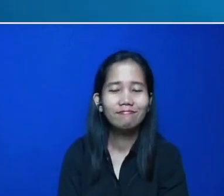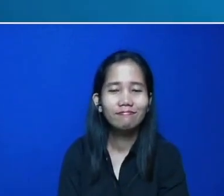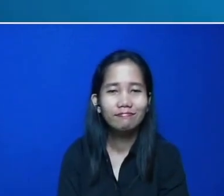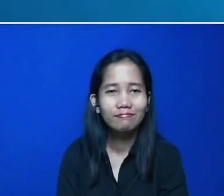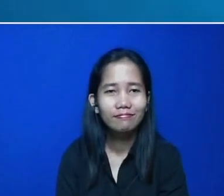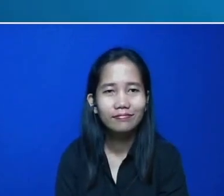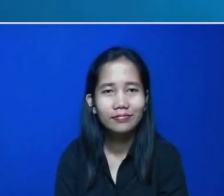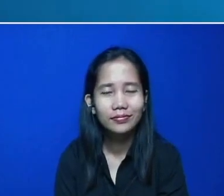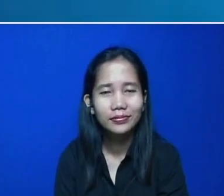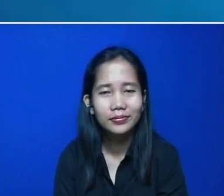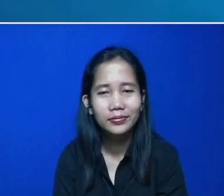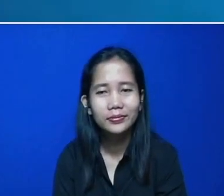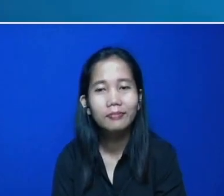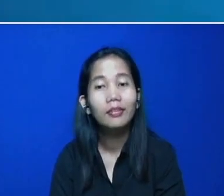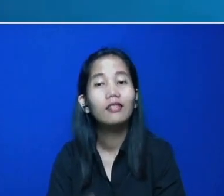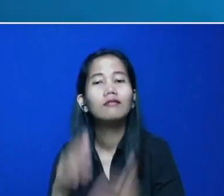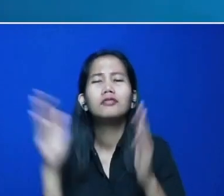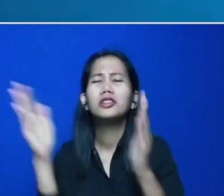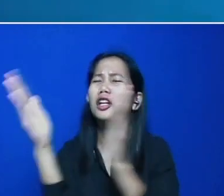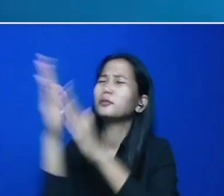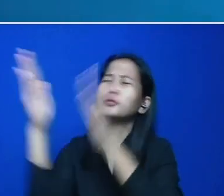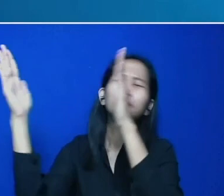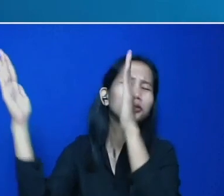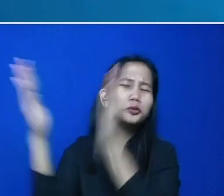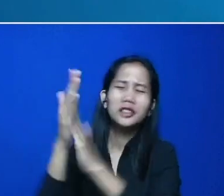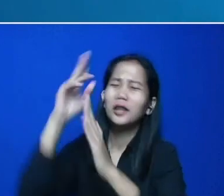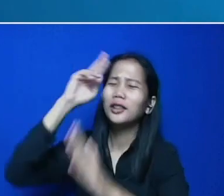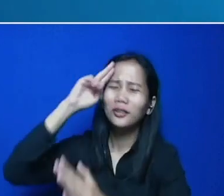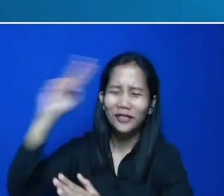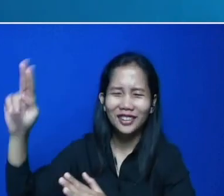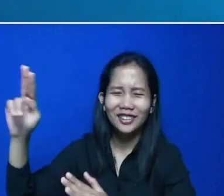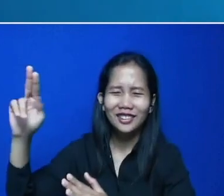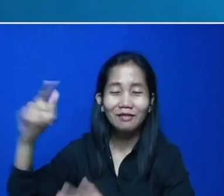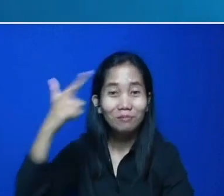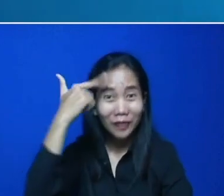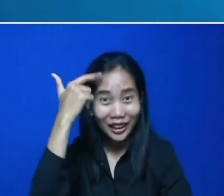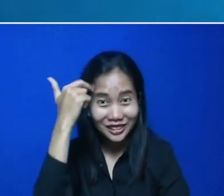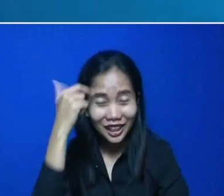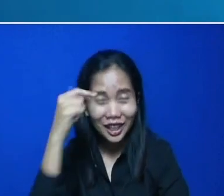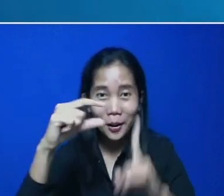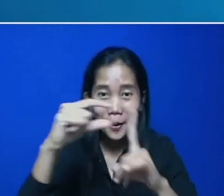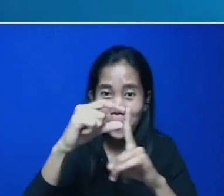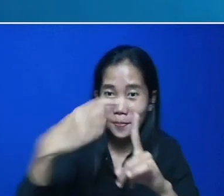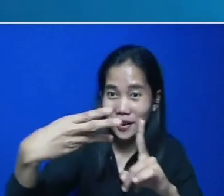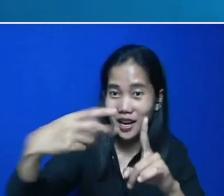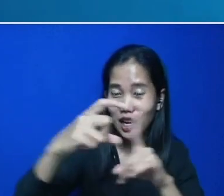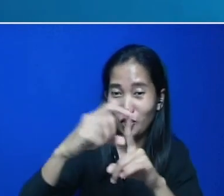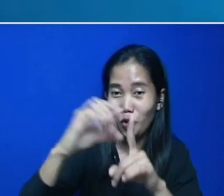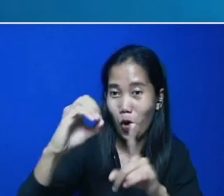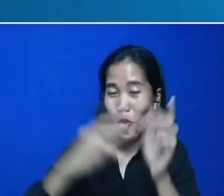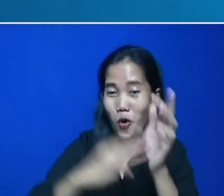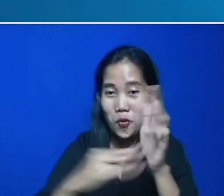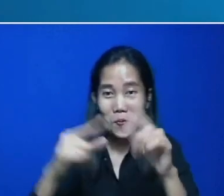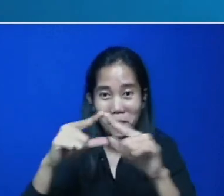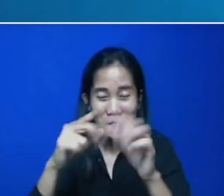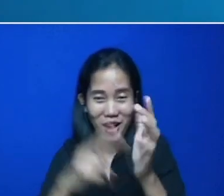atas pelajaran pedoman kesehatan kiranya rahasia